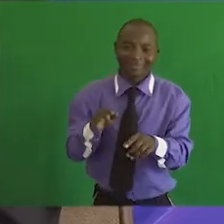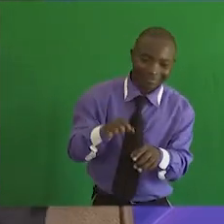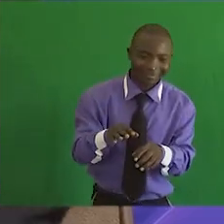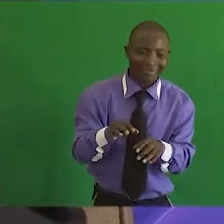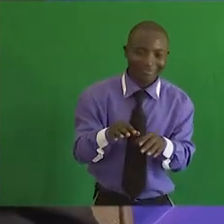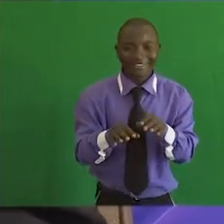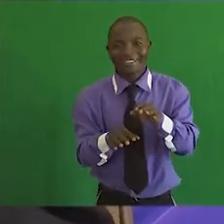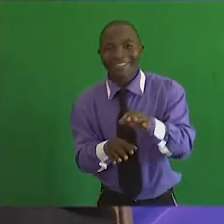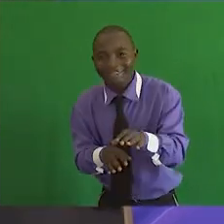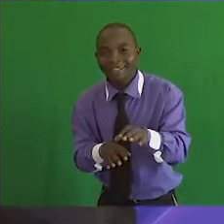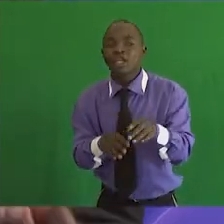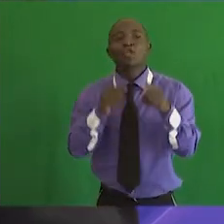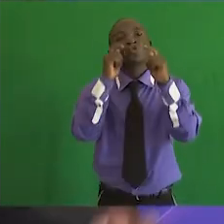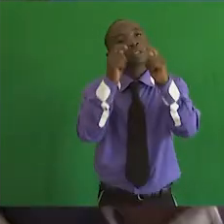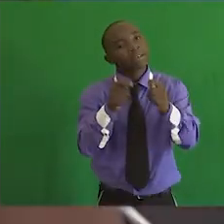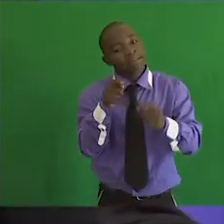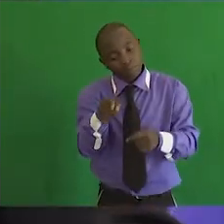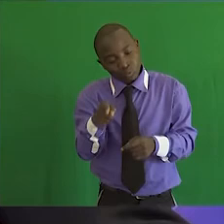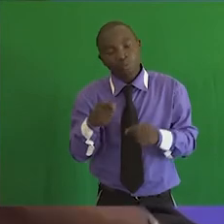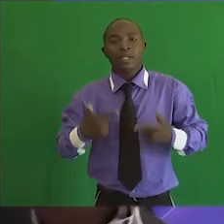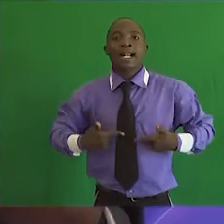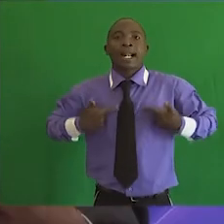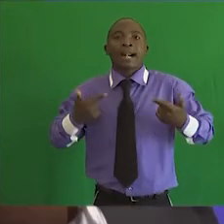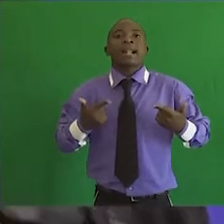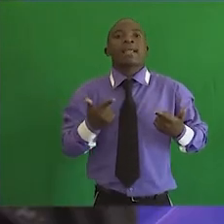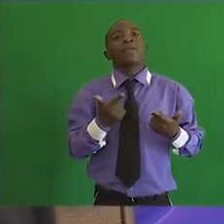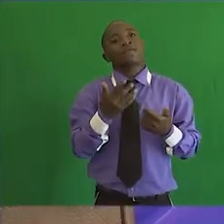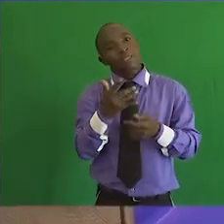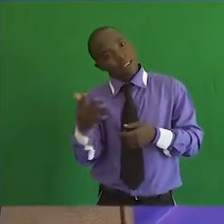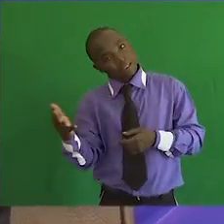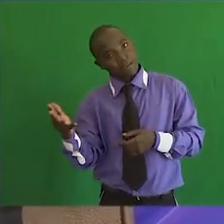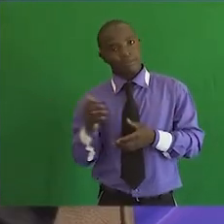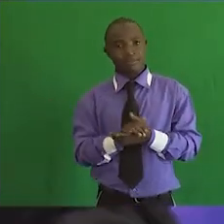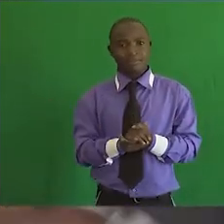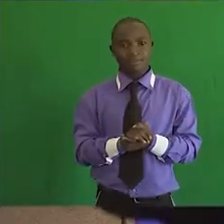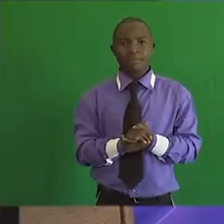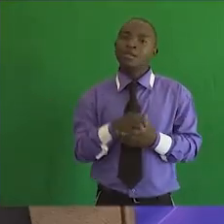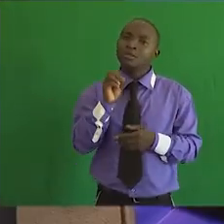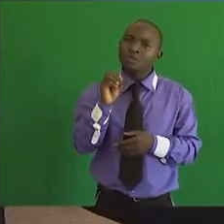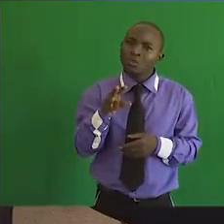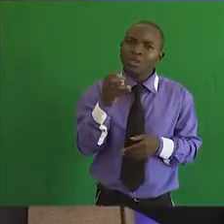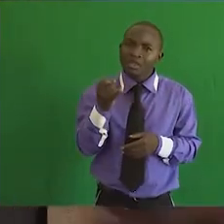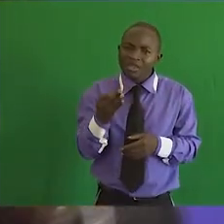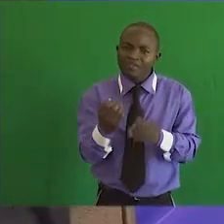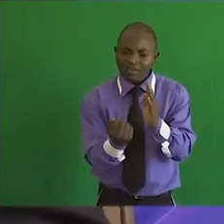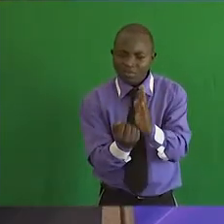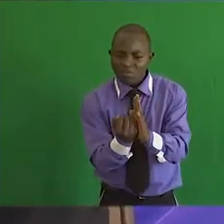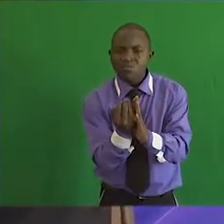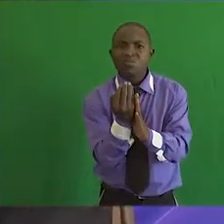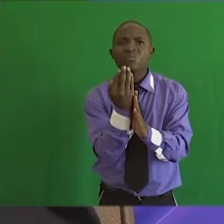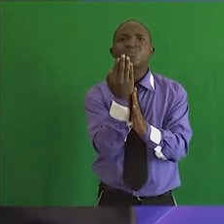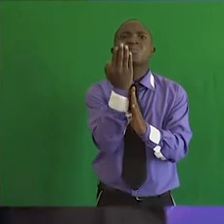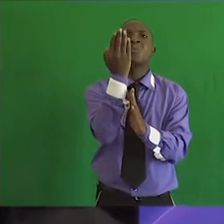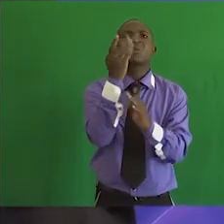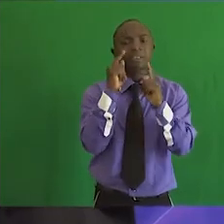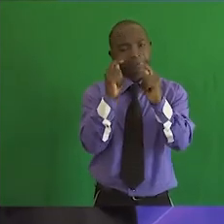ine zvinhu zvakaomarara zvoreva kuti amwene vanofanira kurumurikawo zvekare. Pavanenge vachirumura mwana wavo naivo